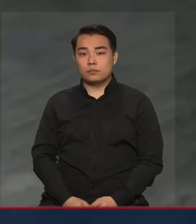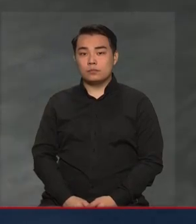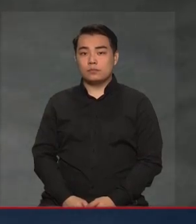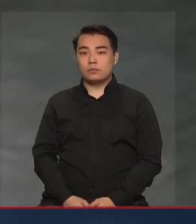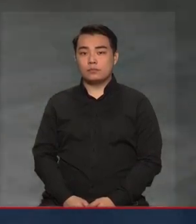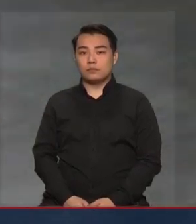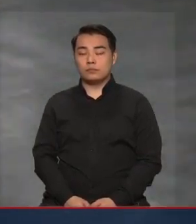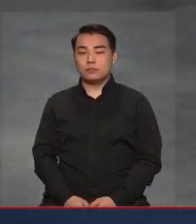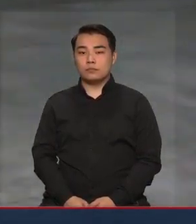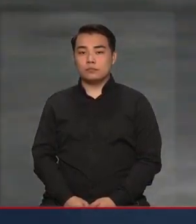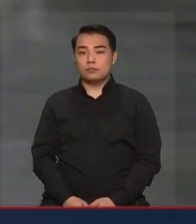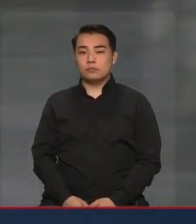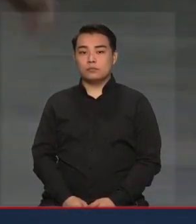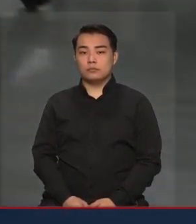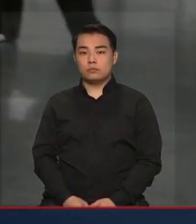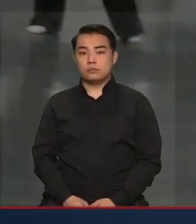уверенность.